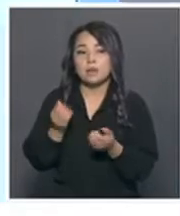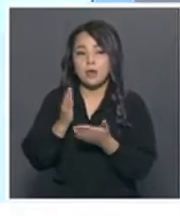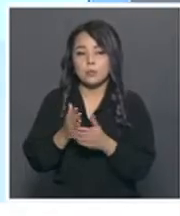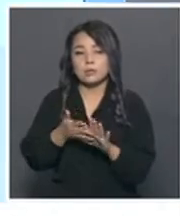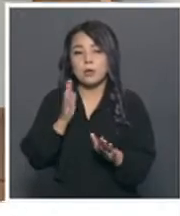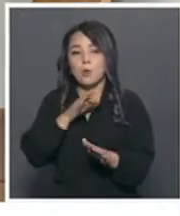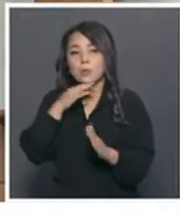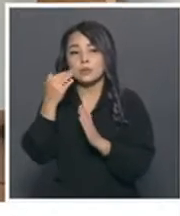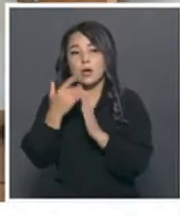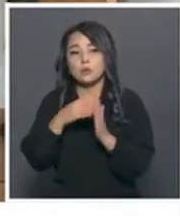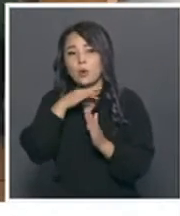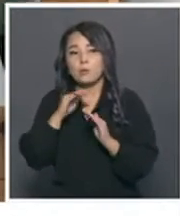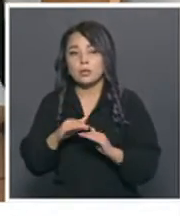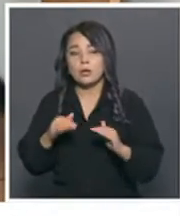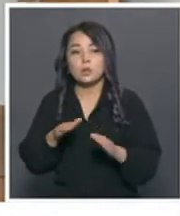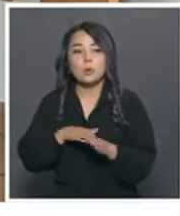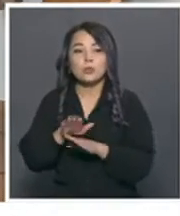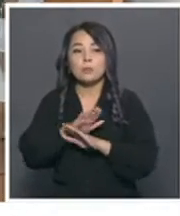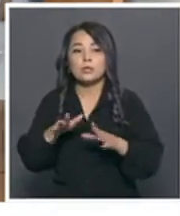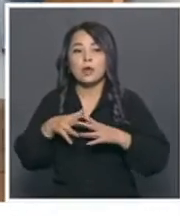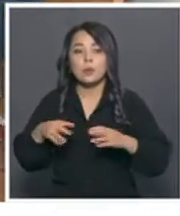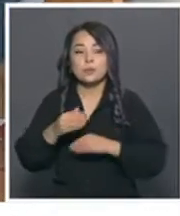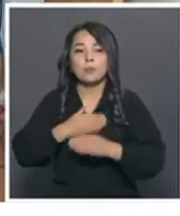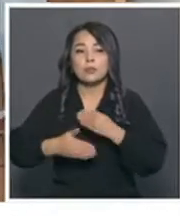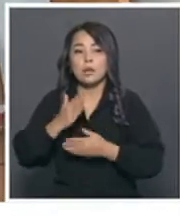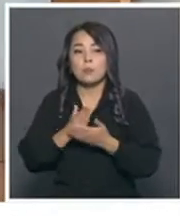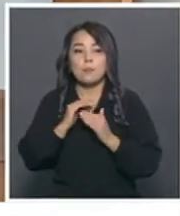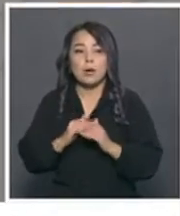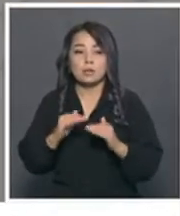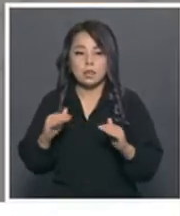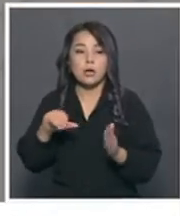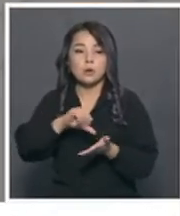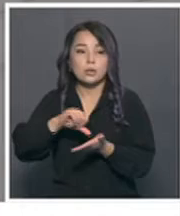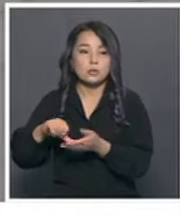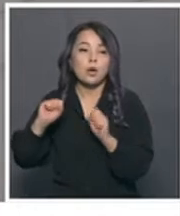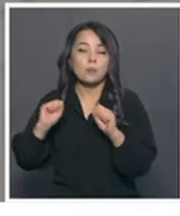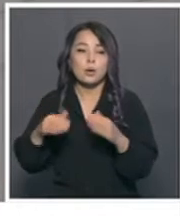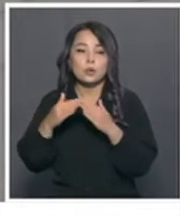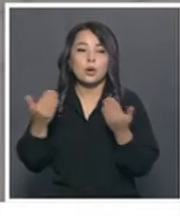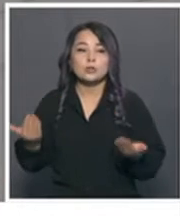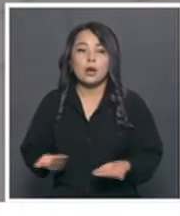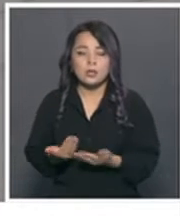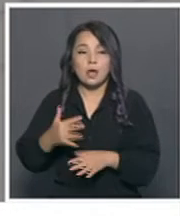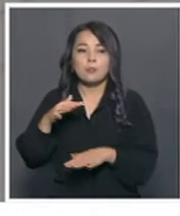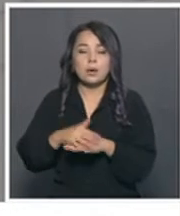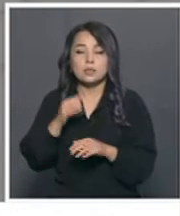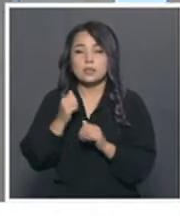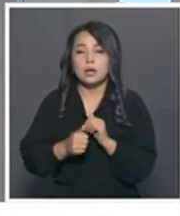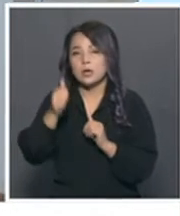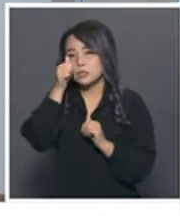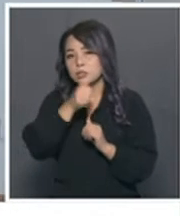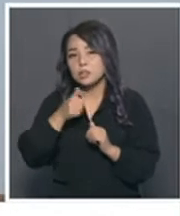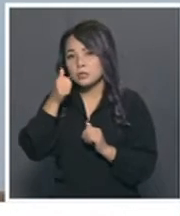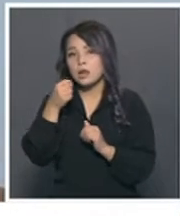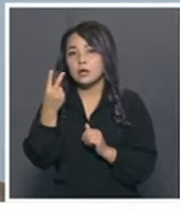кезекте тұрған көп балалы толық емес отбасылар, мүгедек балалары бар отбасылар қатыса алады. Оларға тұрғын үй құрылыс жинақ банкі арқылы жылына